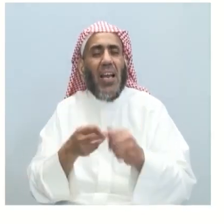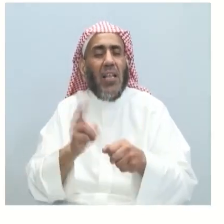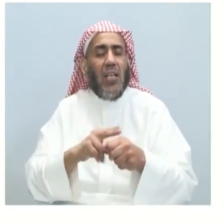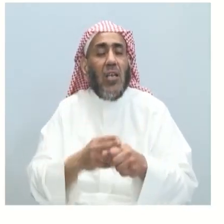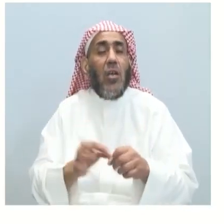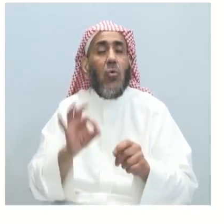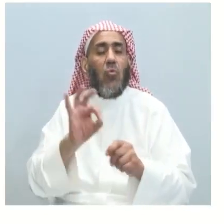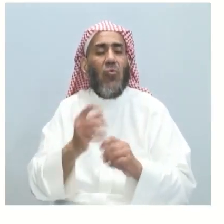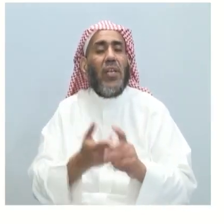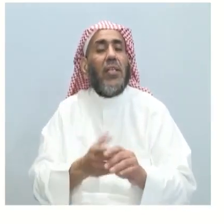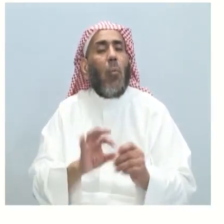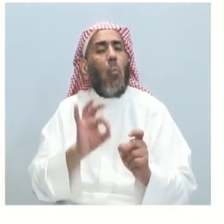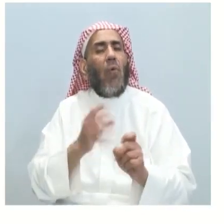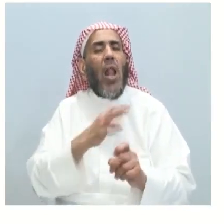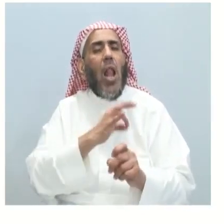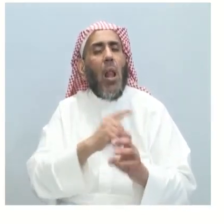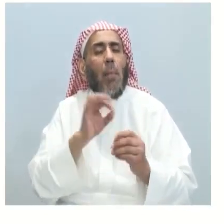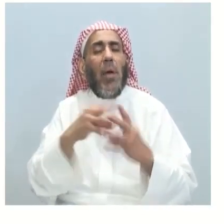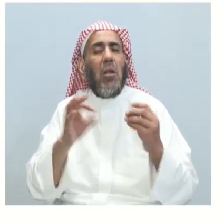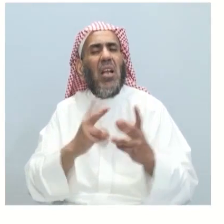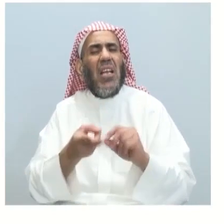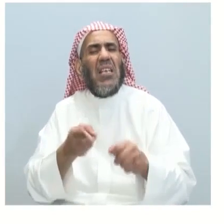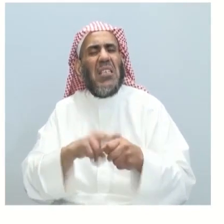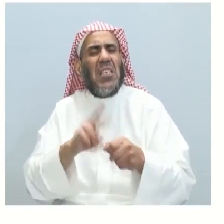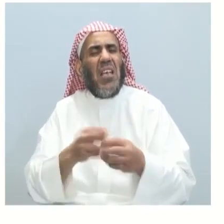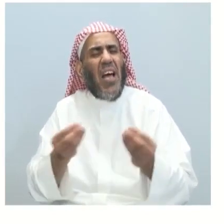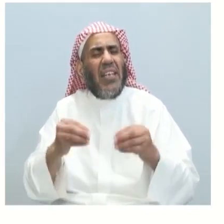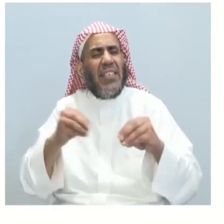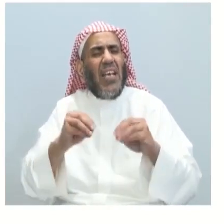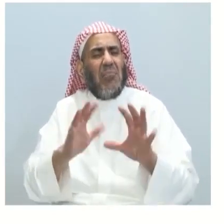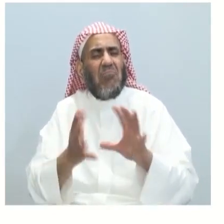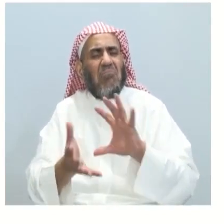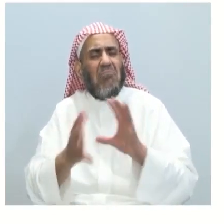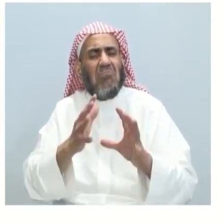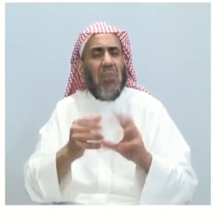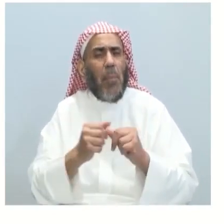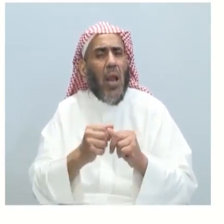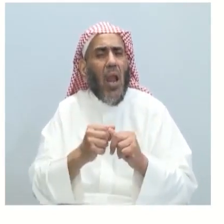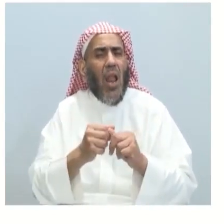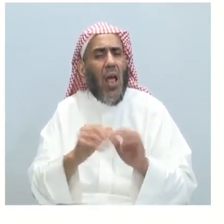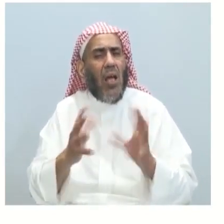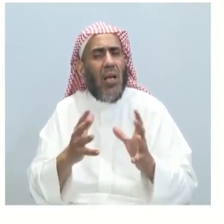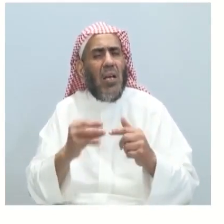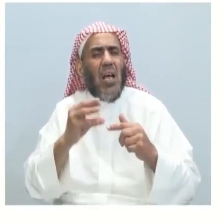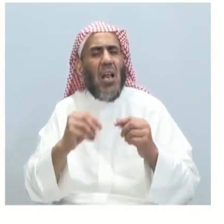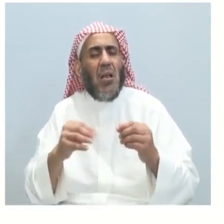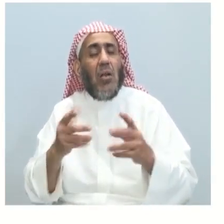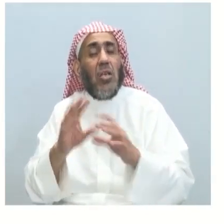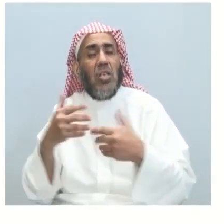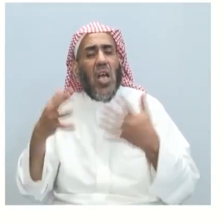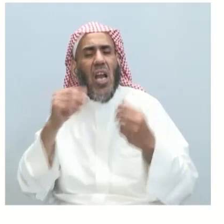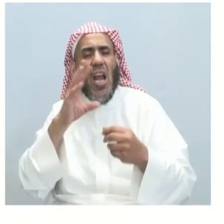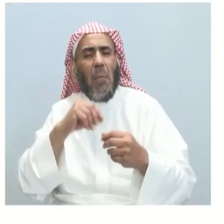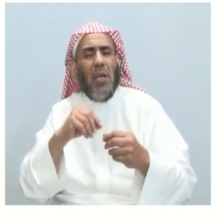يفيد المعنى يفيد المعنى ولكن ايضا احيانا التكرار الزائد ايضا يكون فيه شيء من المسجد لكن الشاعر لم